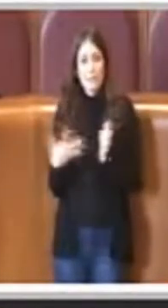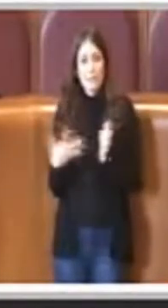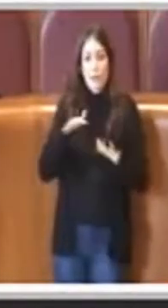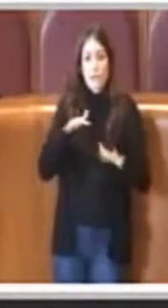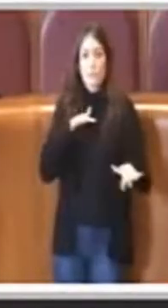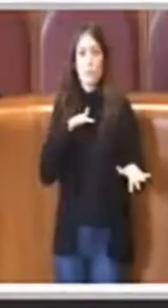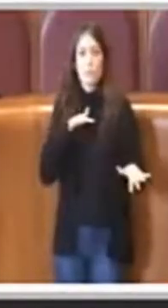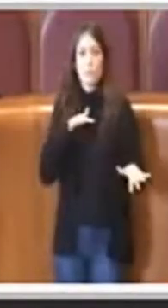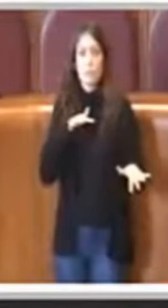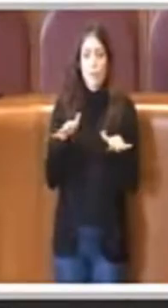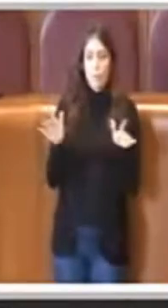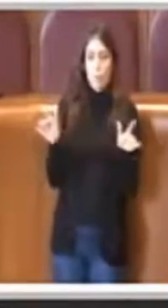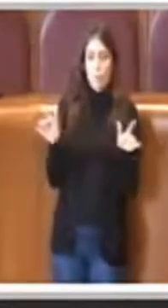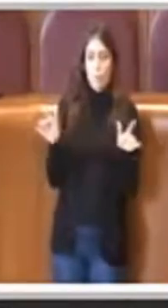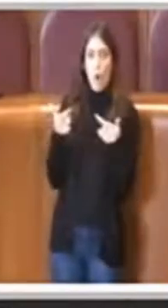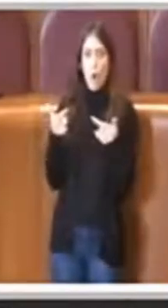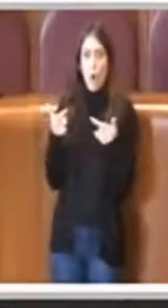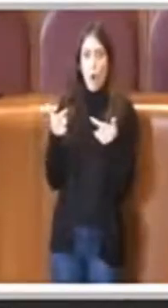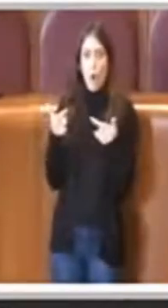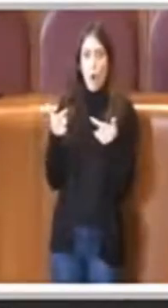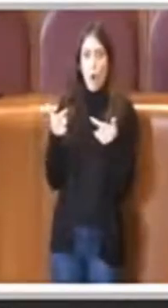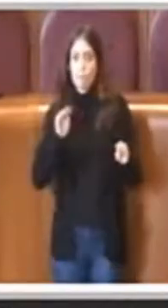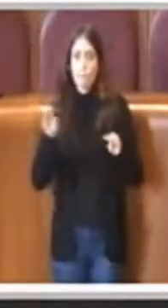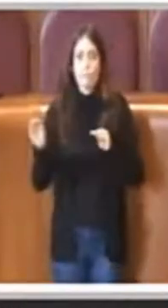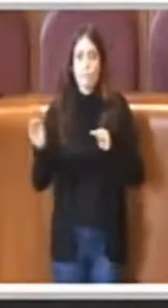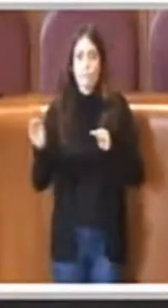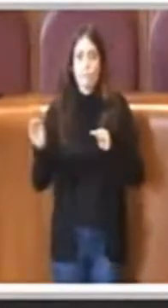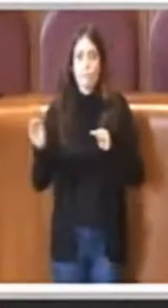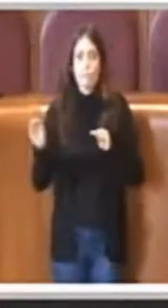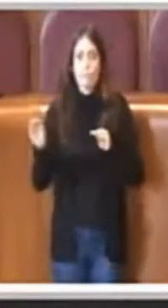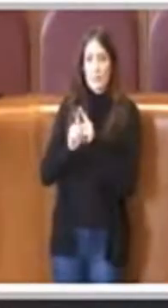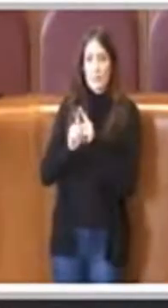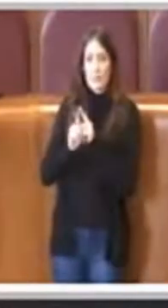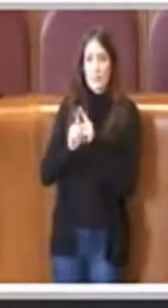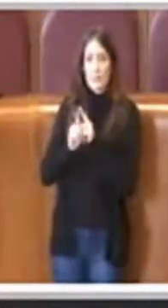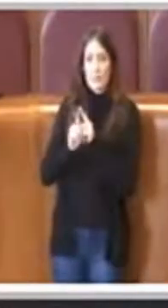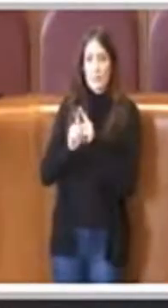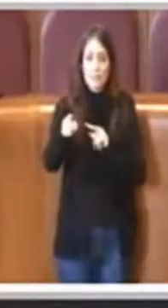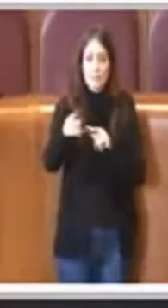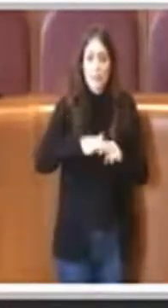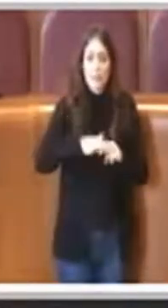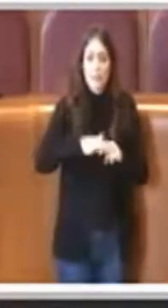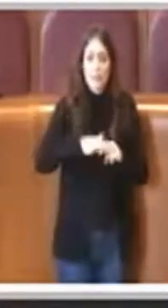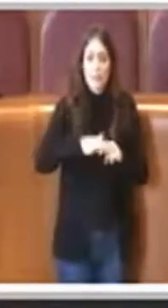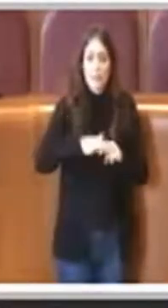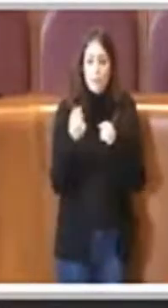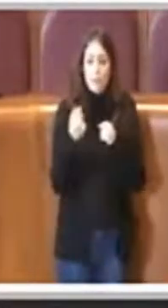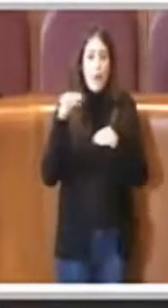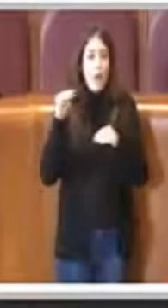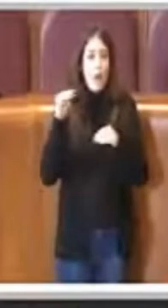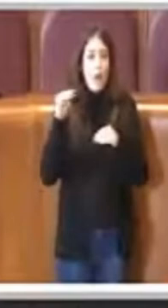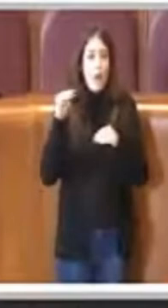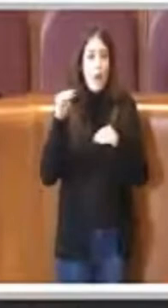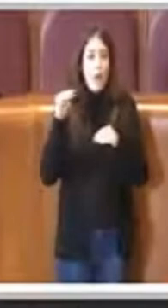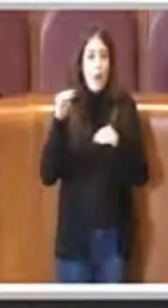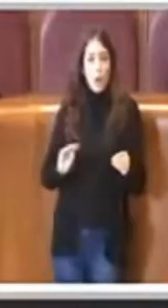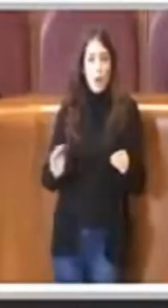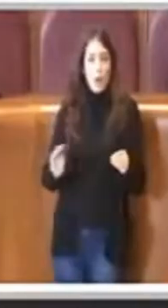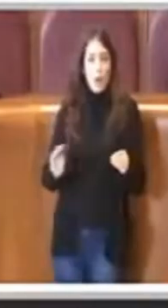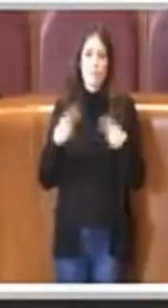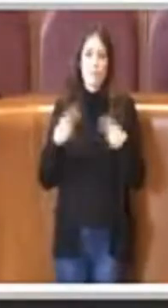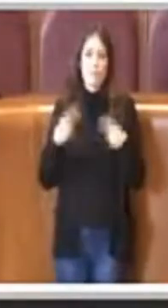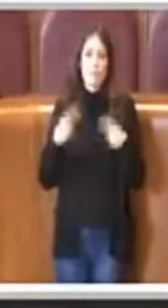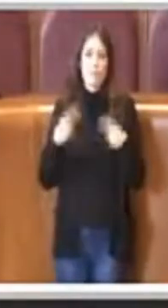spostamenti, anche per le persone spostarsi troppo distante dalla propria abitazione per poter fare le richieste di cui